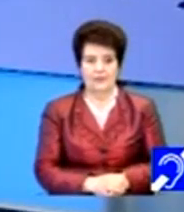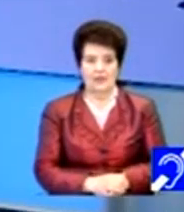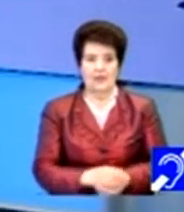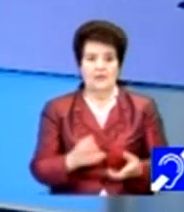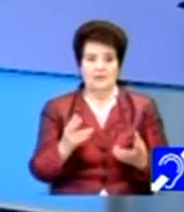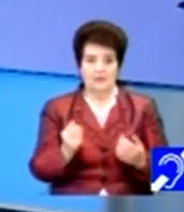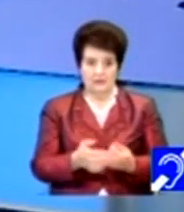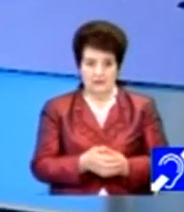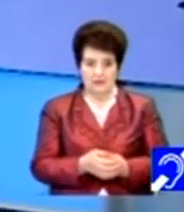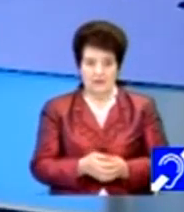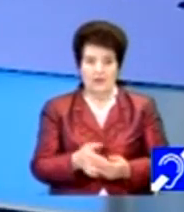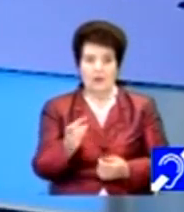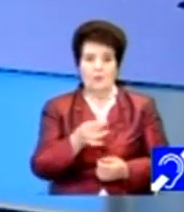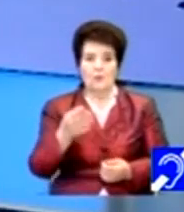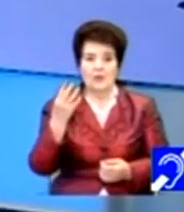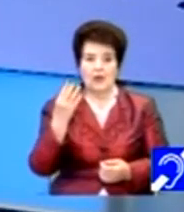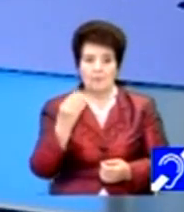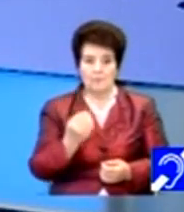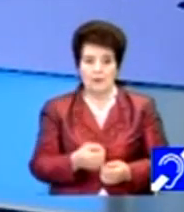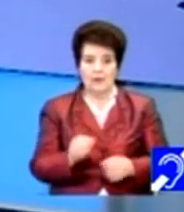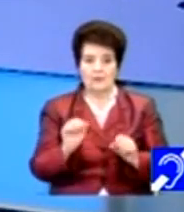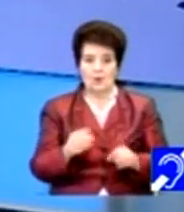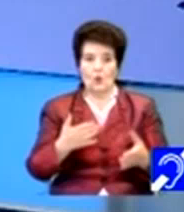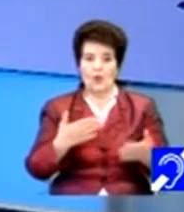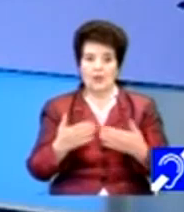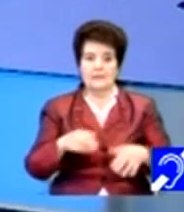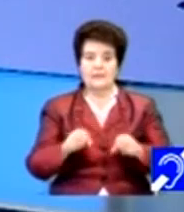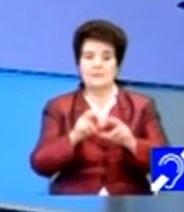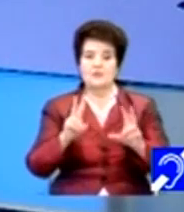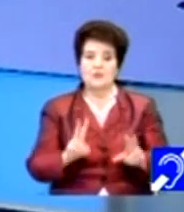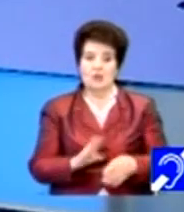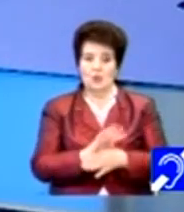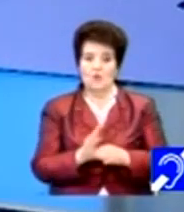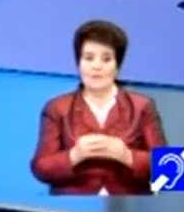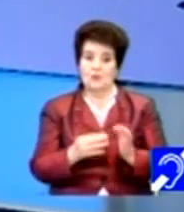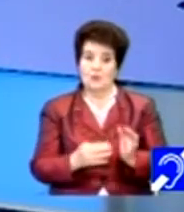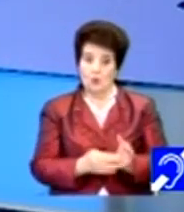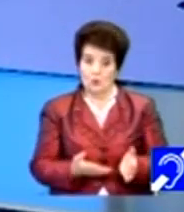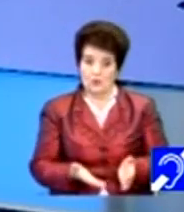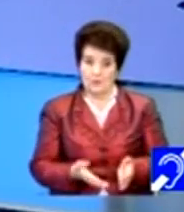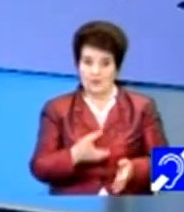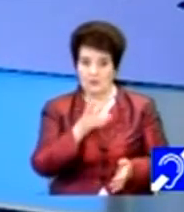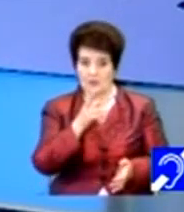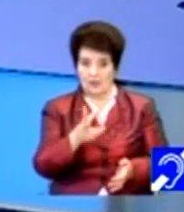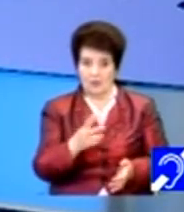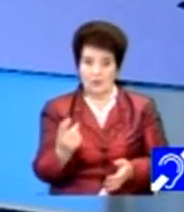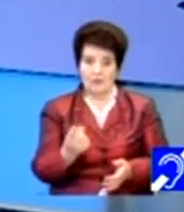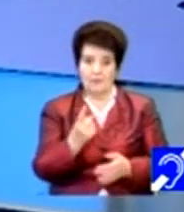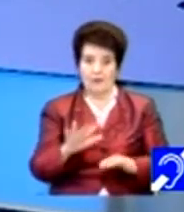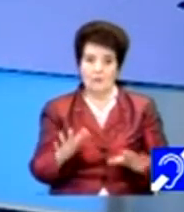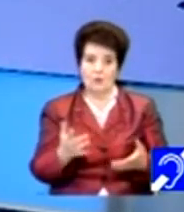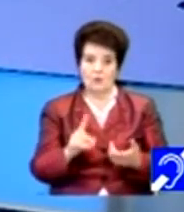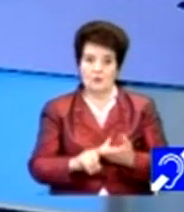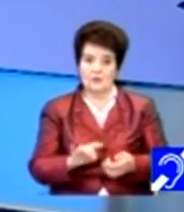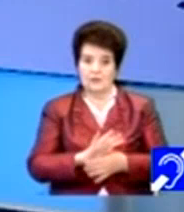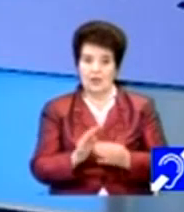Ca la noi, la nimeni, Republica Moldova pare să aibă o relație specială cu COVID-19. La mai bine de 3 luni, de la primul caz de